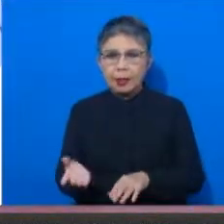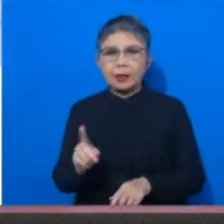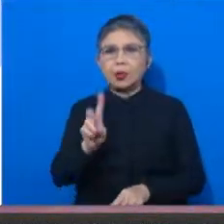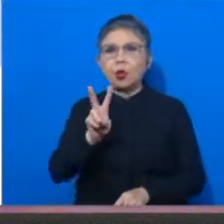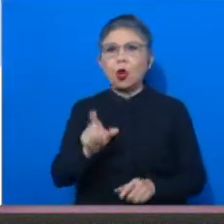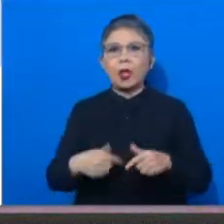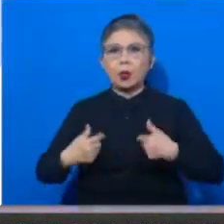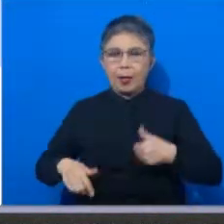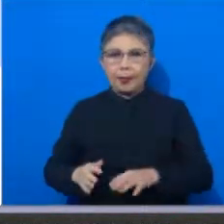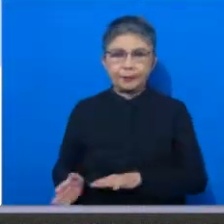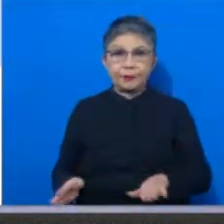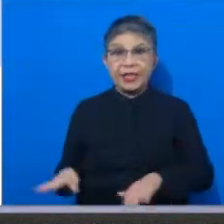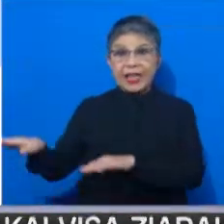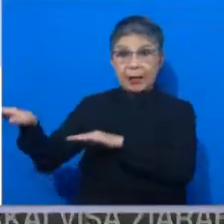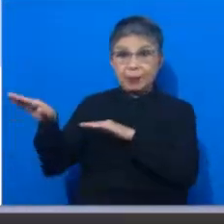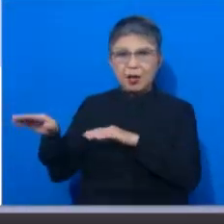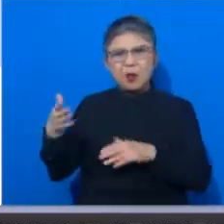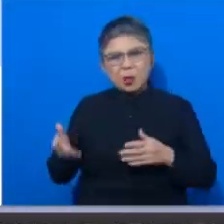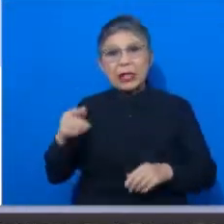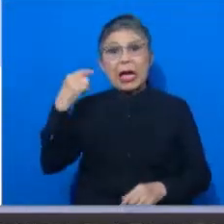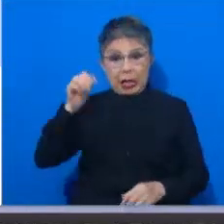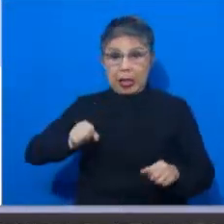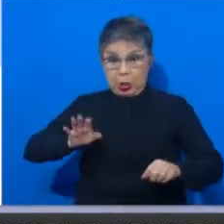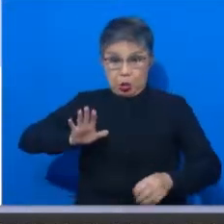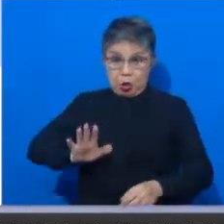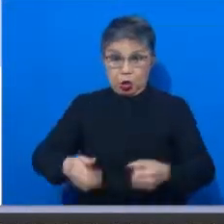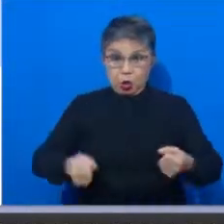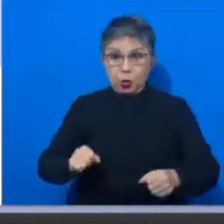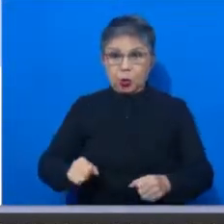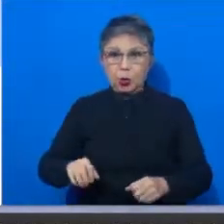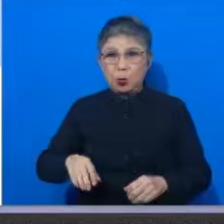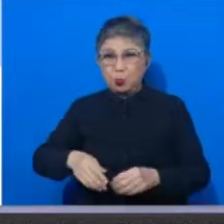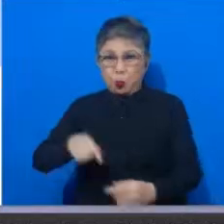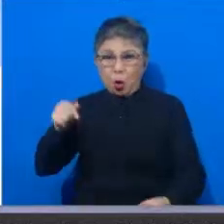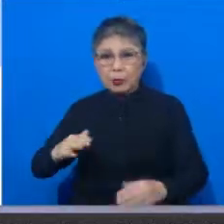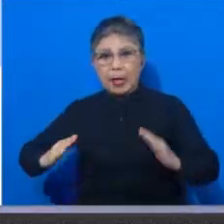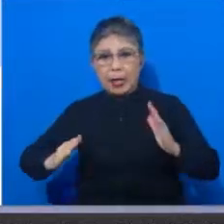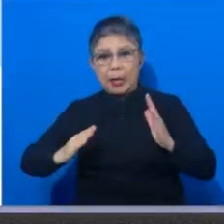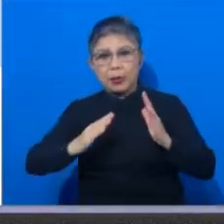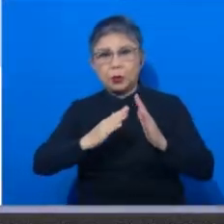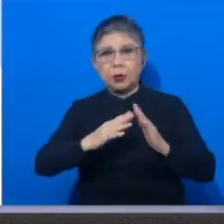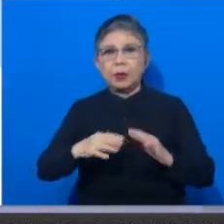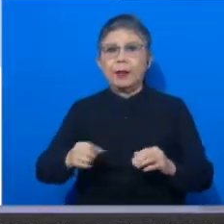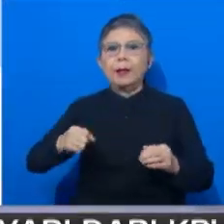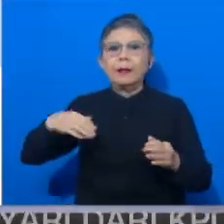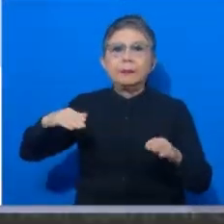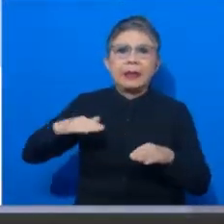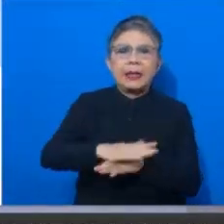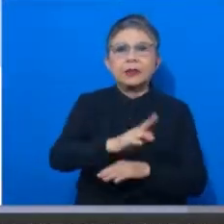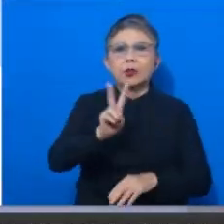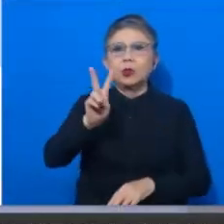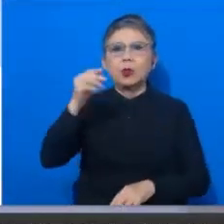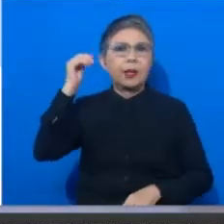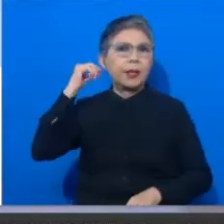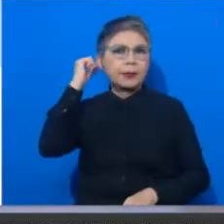terluka. Sementara di Jambi juga diduga karena remblong dan tak kuat menanjak, truk bermuatan alat berat melindas dua wanita pengendara sepeda